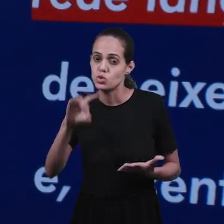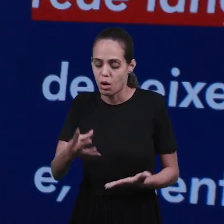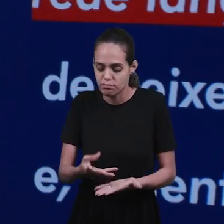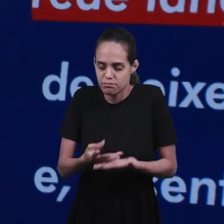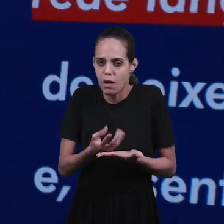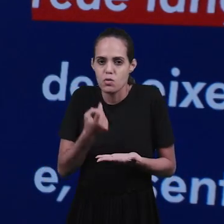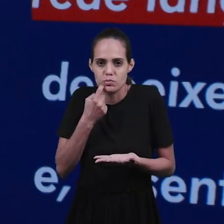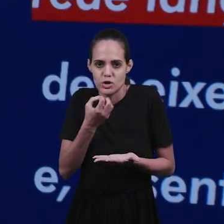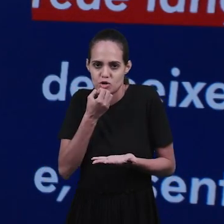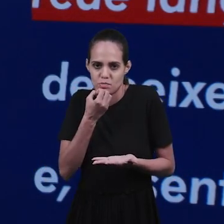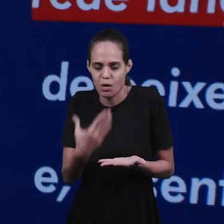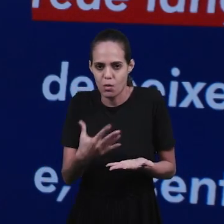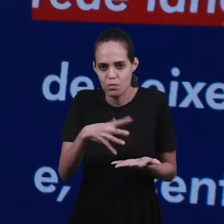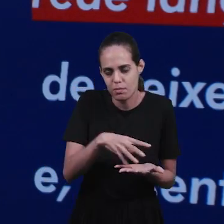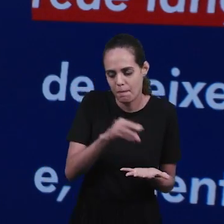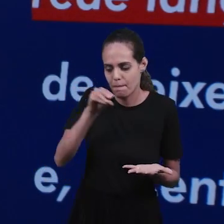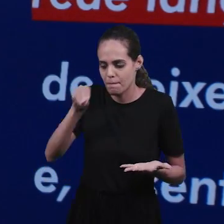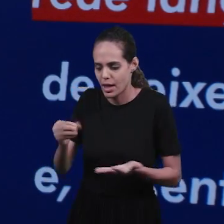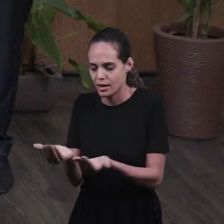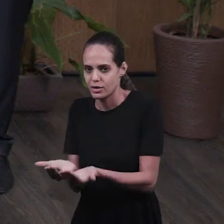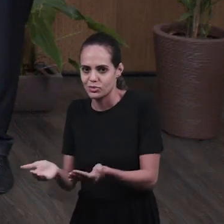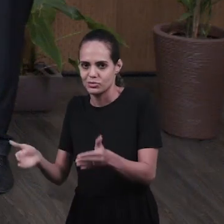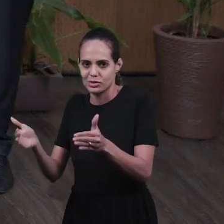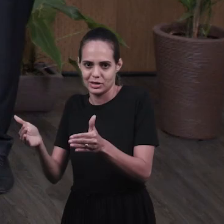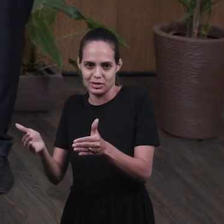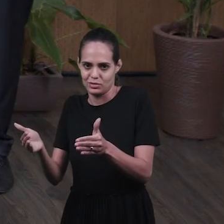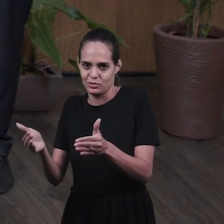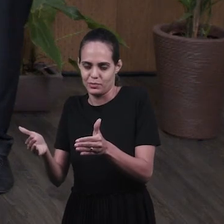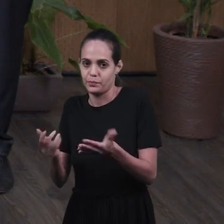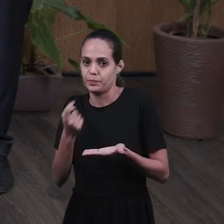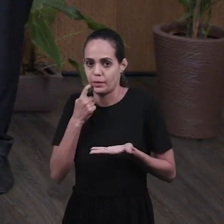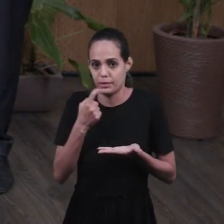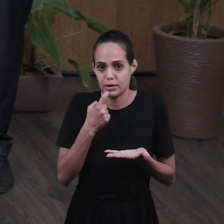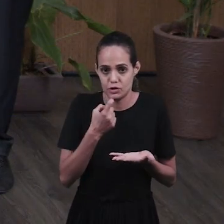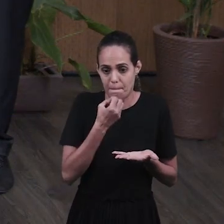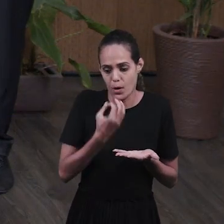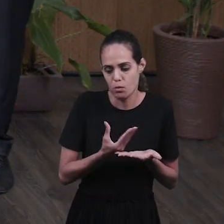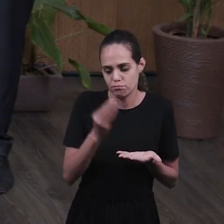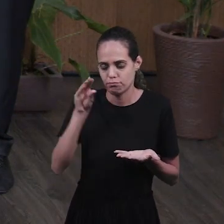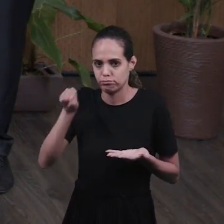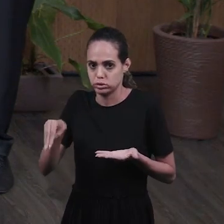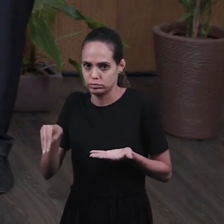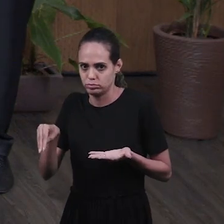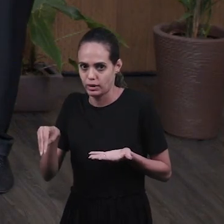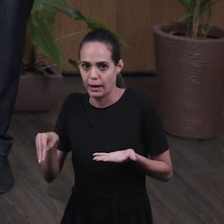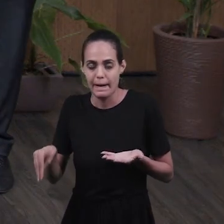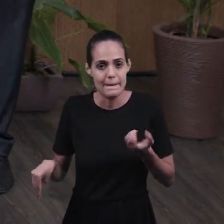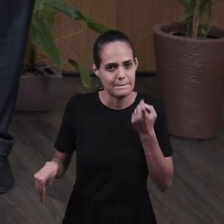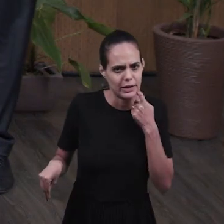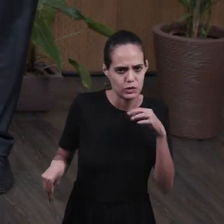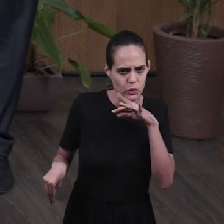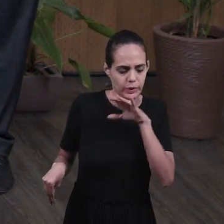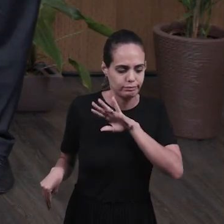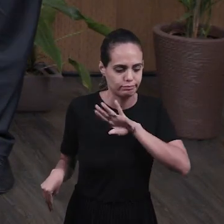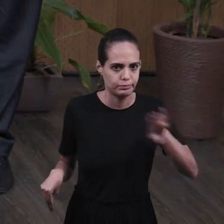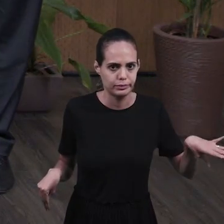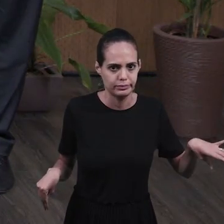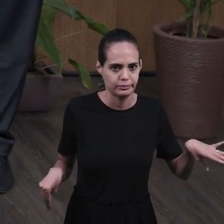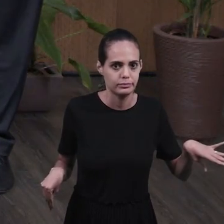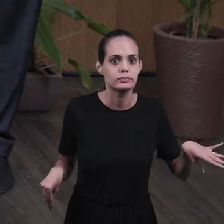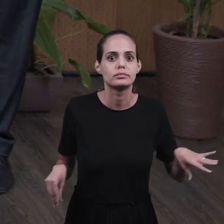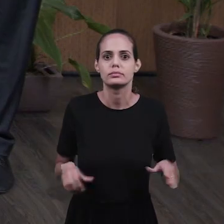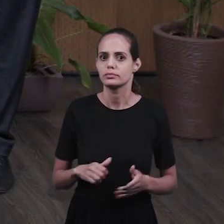Seulement, les bons poissons sont mis dans le panier. Donc, c'est quelque chose de très sérieux et qui doit être